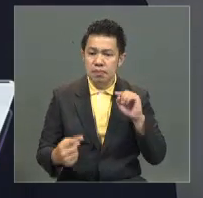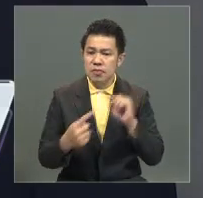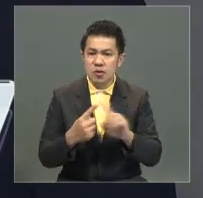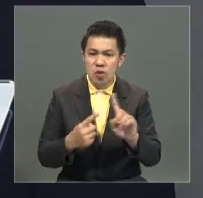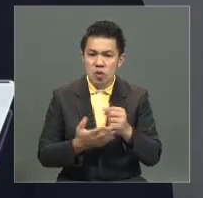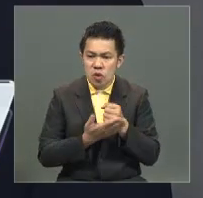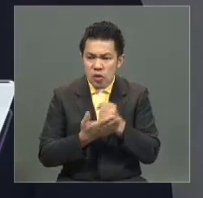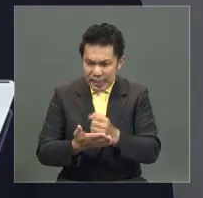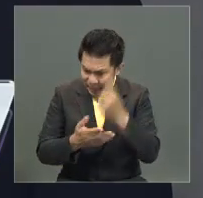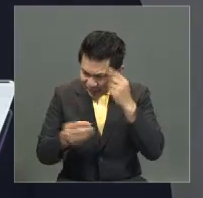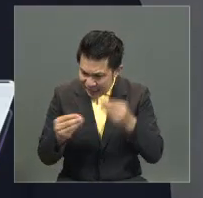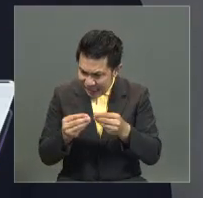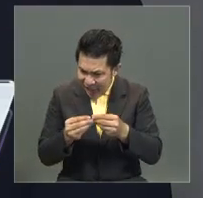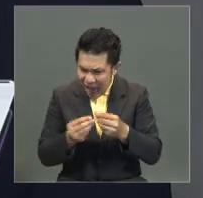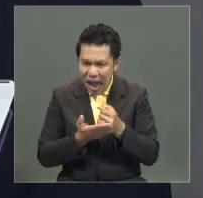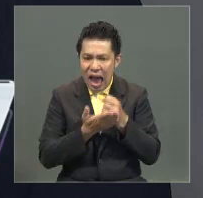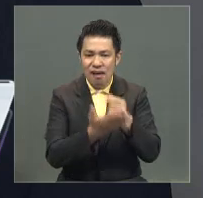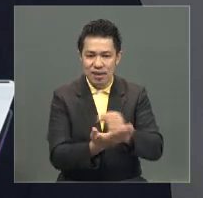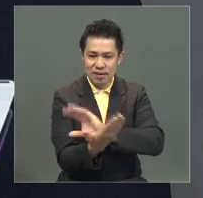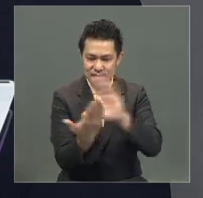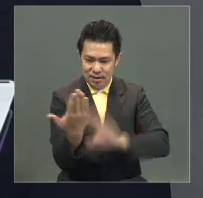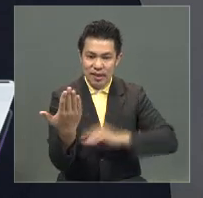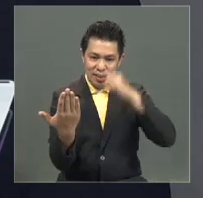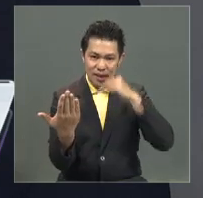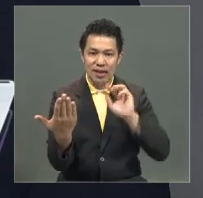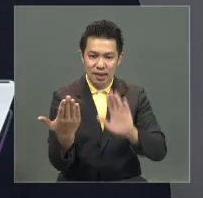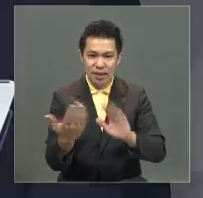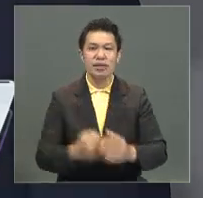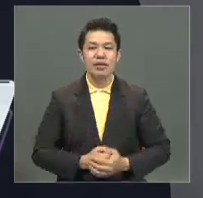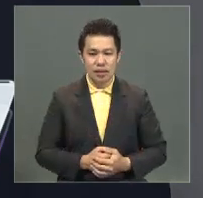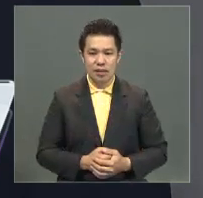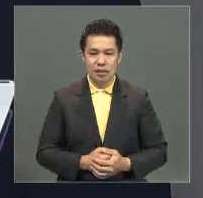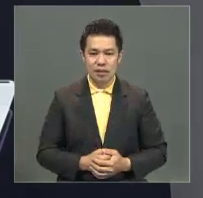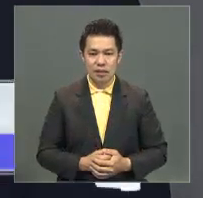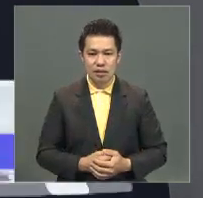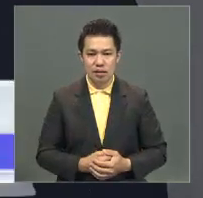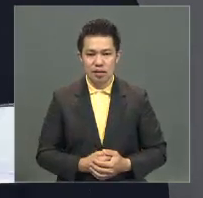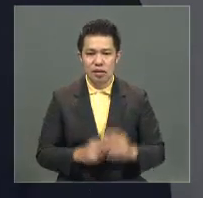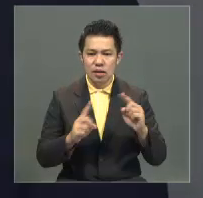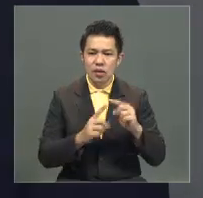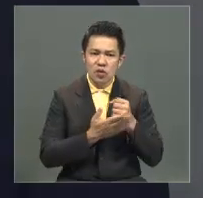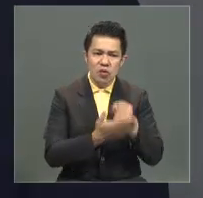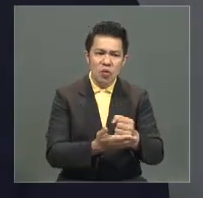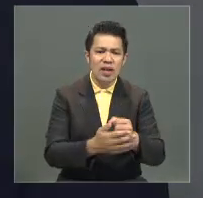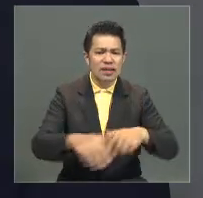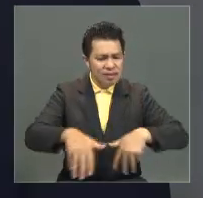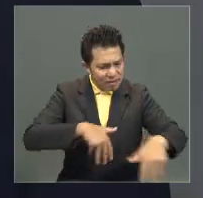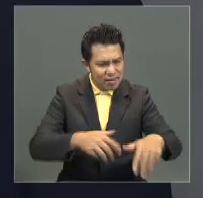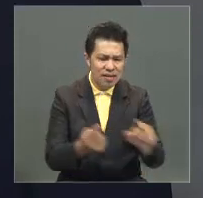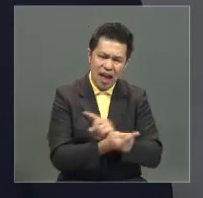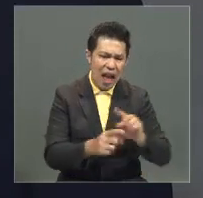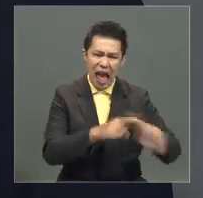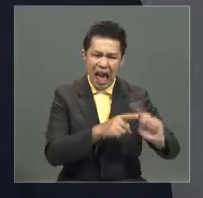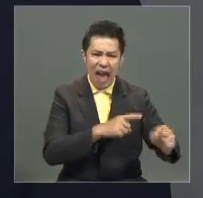ช่วยกันคิดเพื่อบ้านเมืองนะครับมีเรื่องบ้านเมืองเรื่องเพื่อสังคมที่จะมีนั้